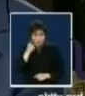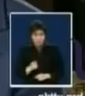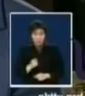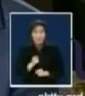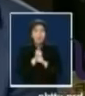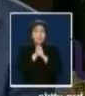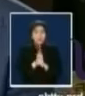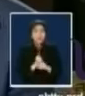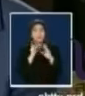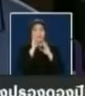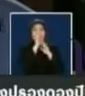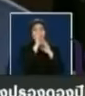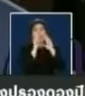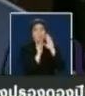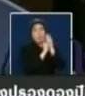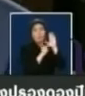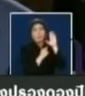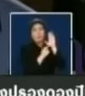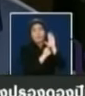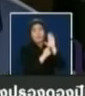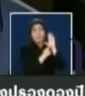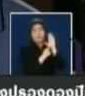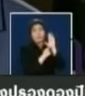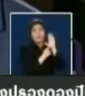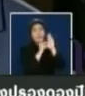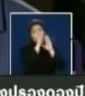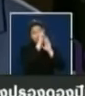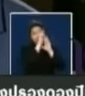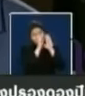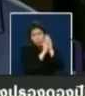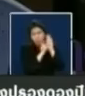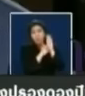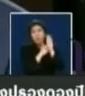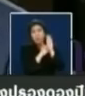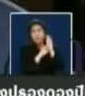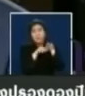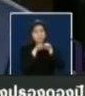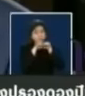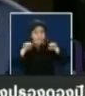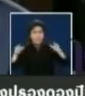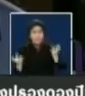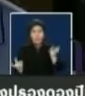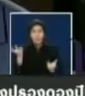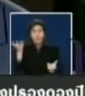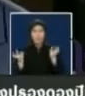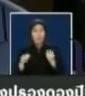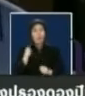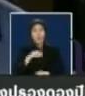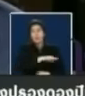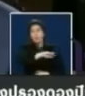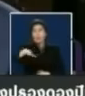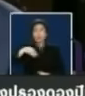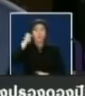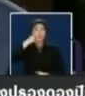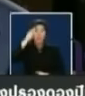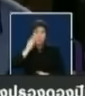ากฎนิติรัฐที่ภายใต้ความยุติธรรมกับทุกคนแล้วก็เป็นที่ยอมรับของนานา